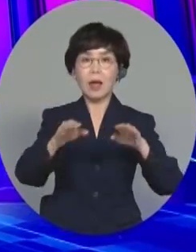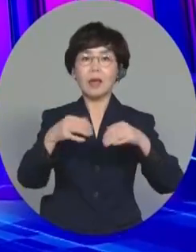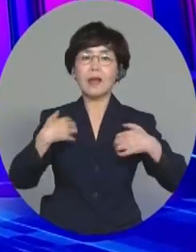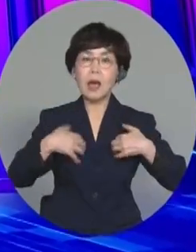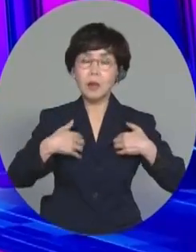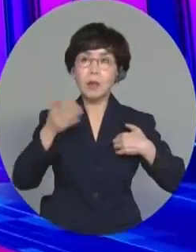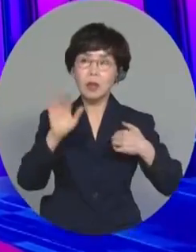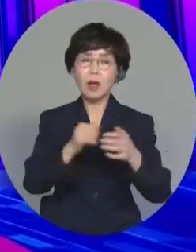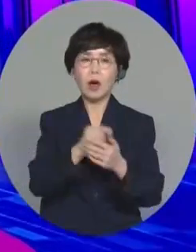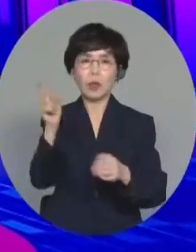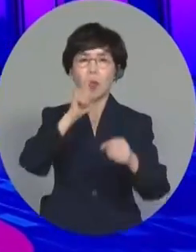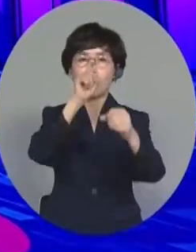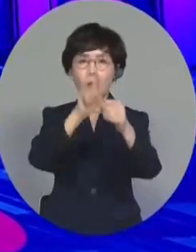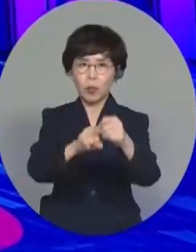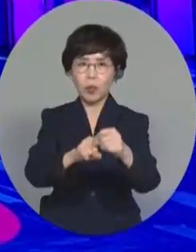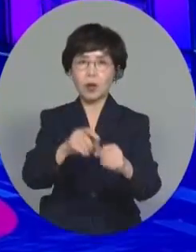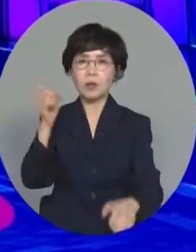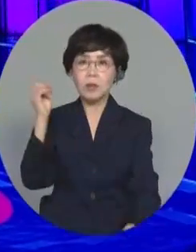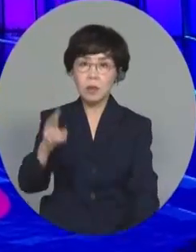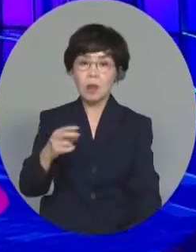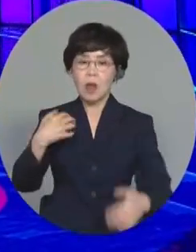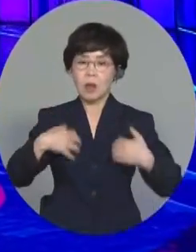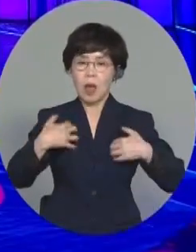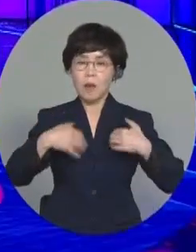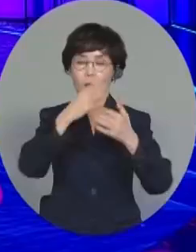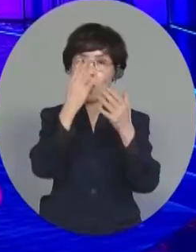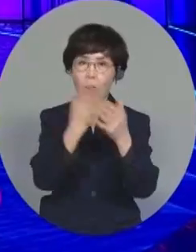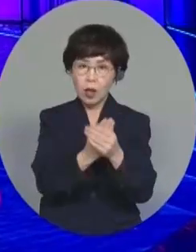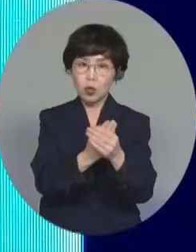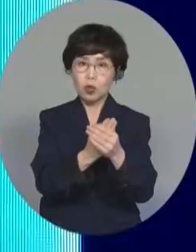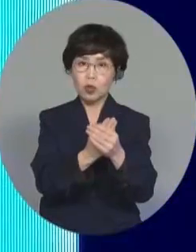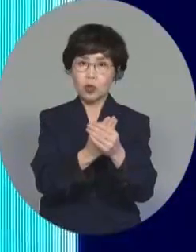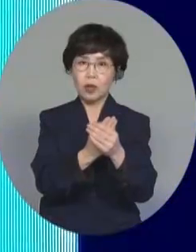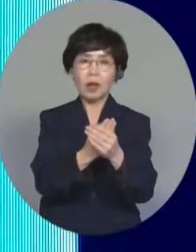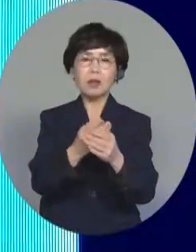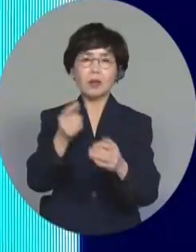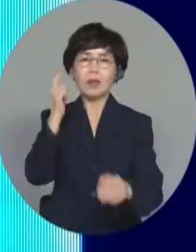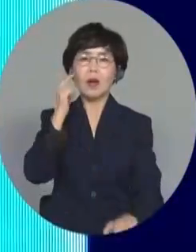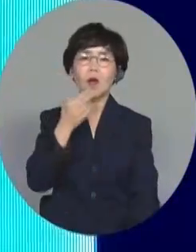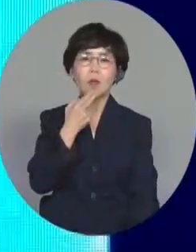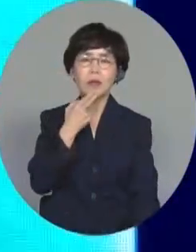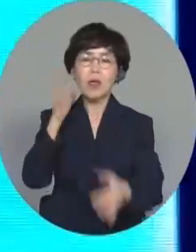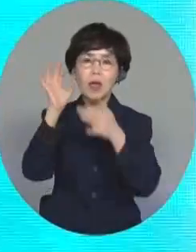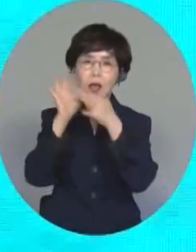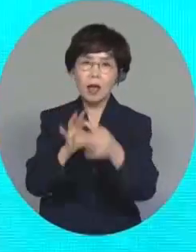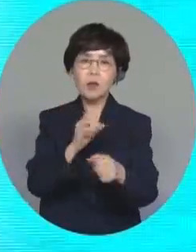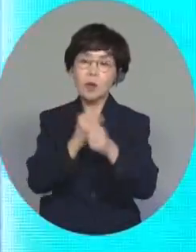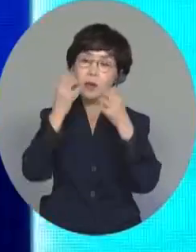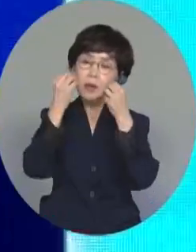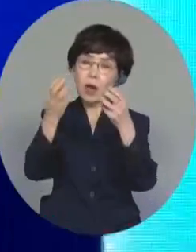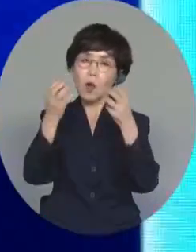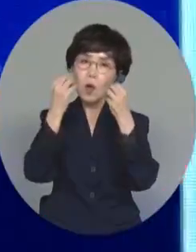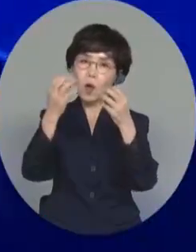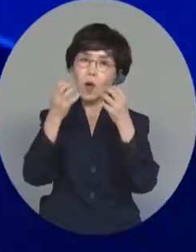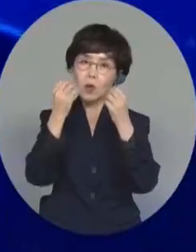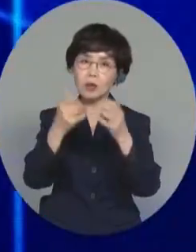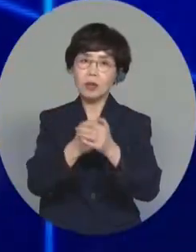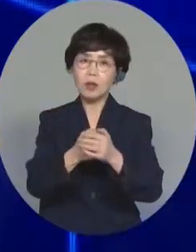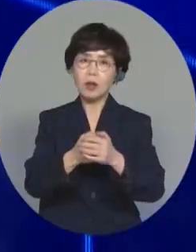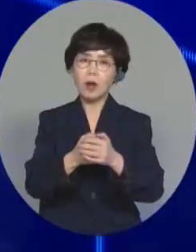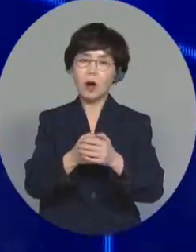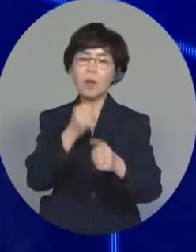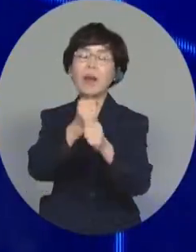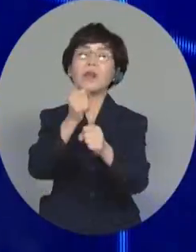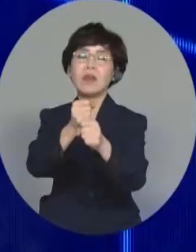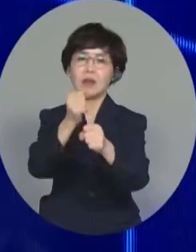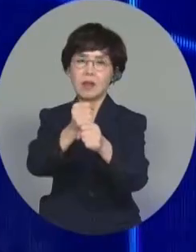뭐 어떠한 하나의 목표 또는 게임 완수라는 개념이 없고요. 계속해서 새로운 성을 만들거나